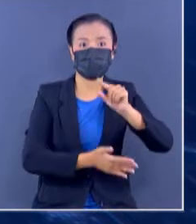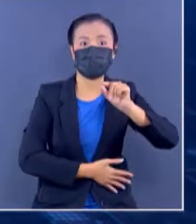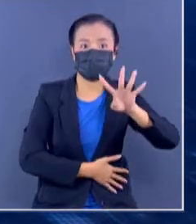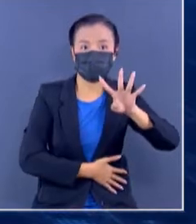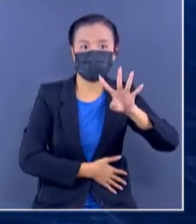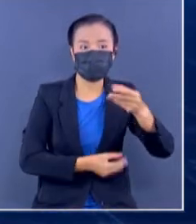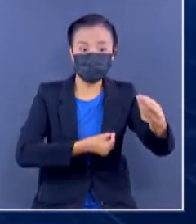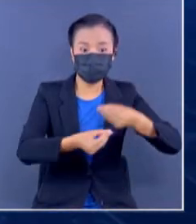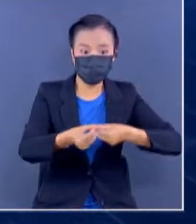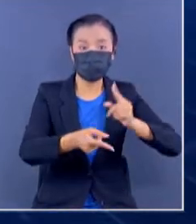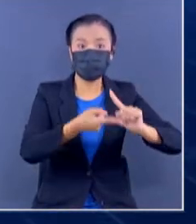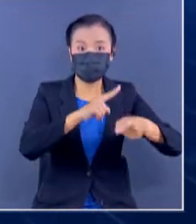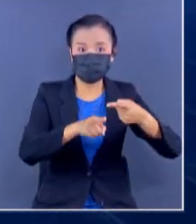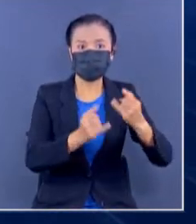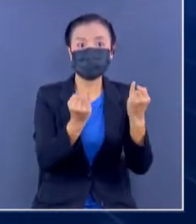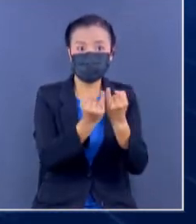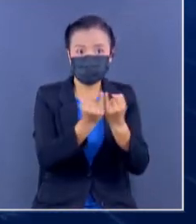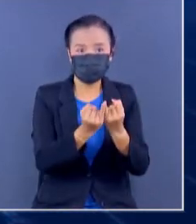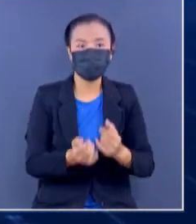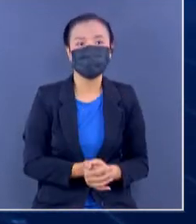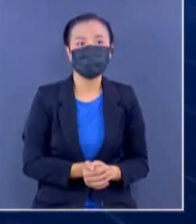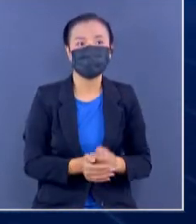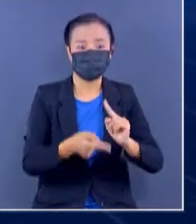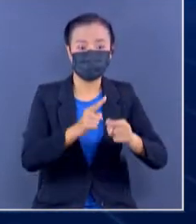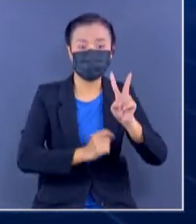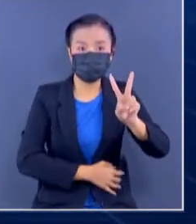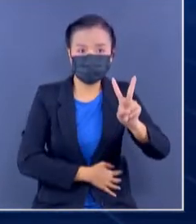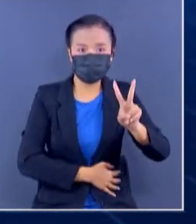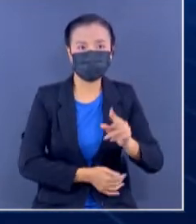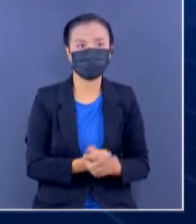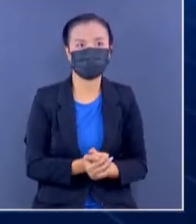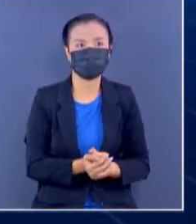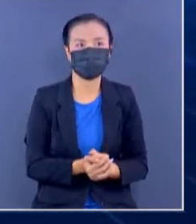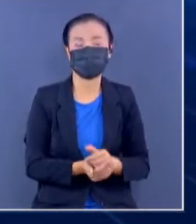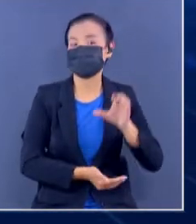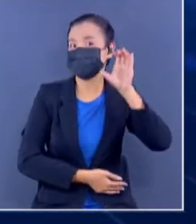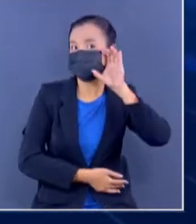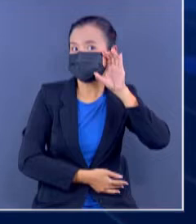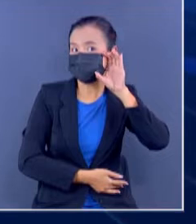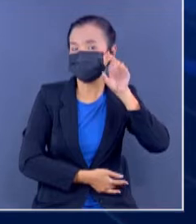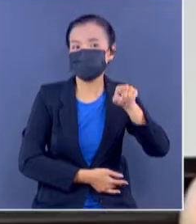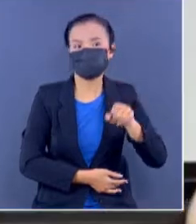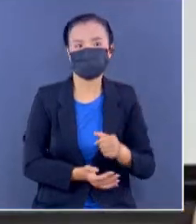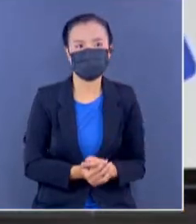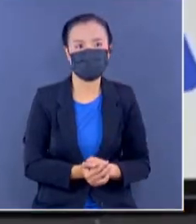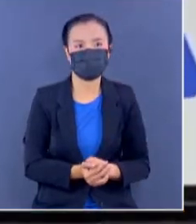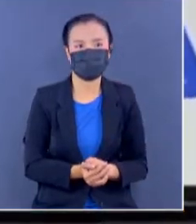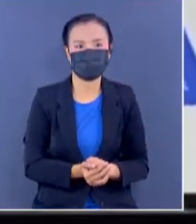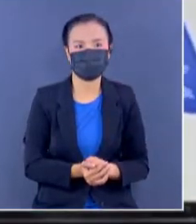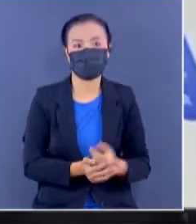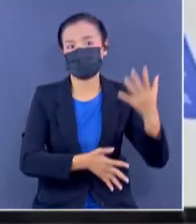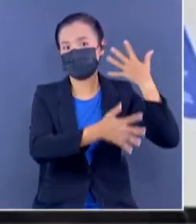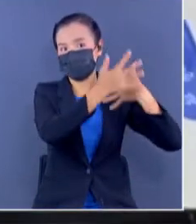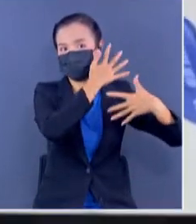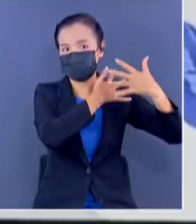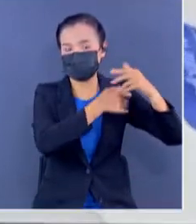ที่หายไปไง นี่เพื่อนนะ เพื่อน2คนเพื่อน2คน เพื่อน2คนที่ครูแดนไว้เนื้อเชื่อใจ ครับ ทีนี้ก็เลยมีการไปสืบประวัติ